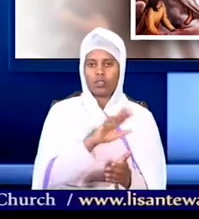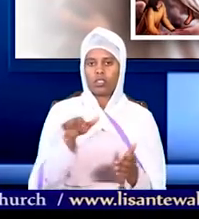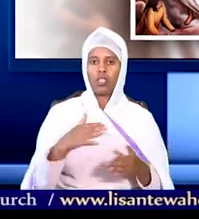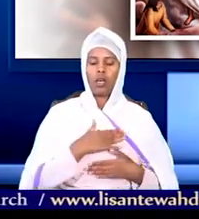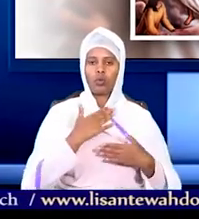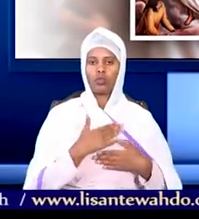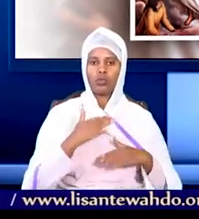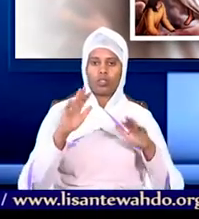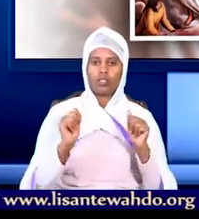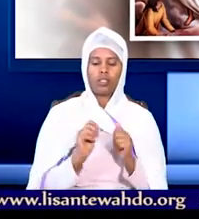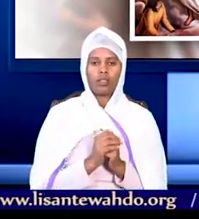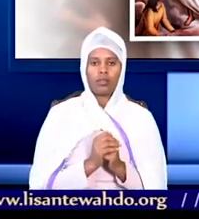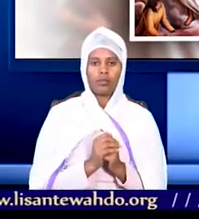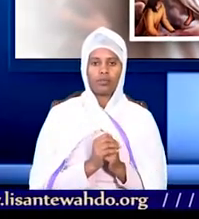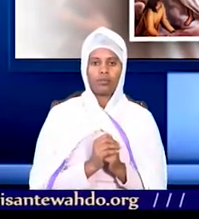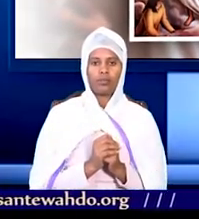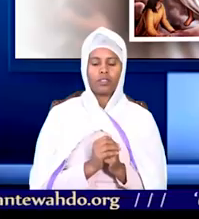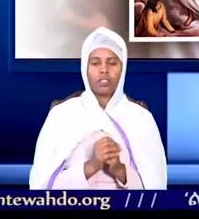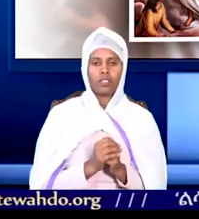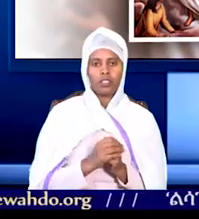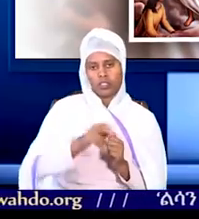ከምቲ ሓጎሶም ንዓና ንኩላና ሓጎስ ኩነልና